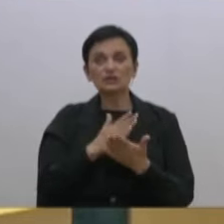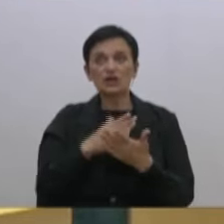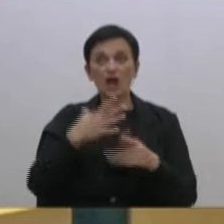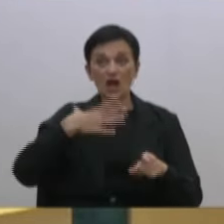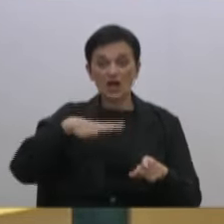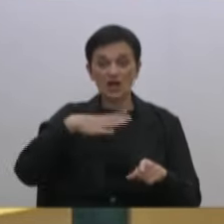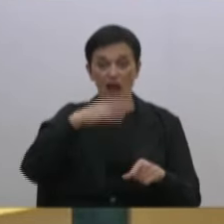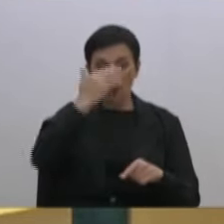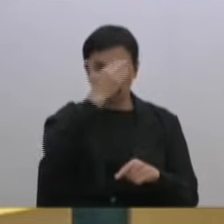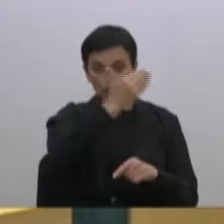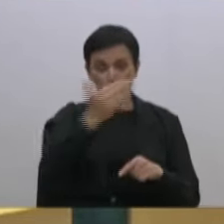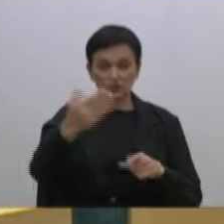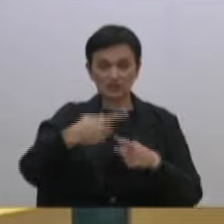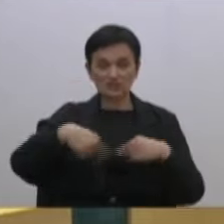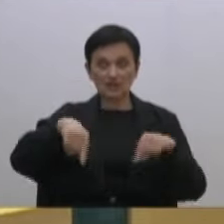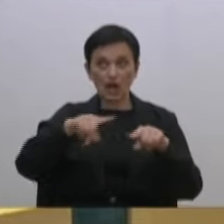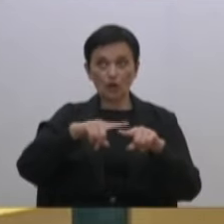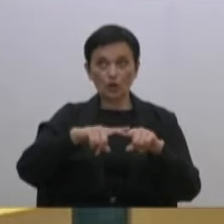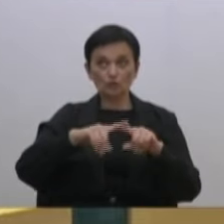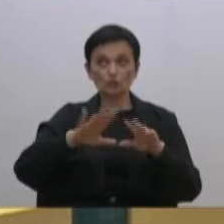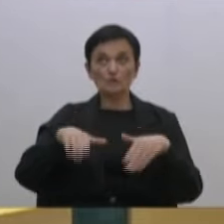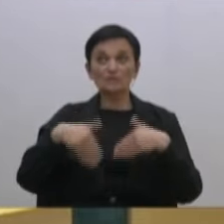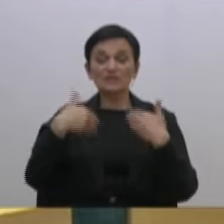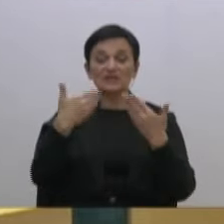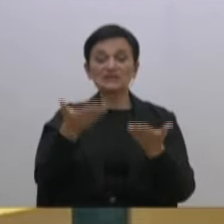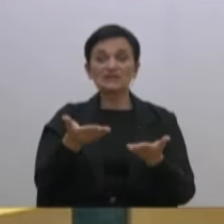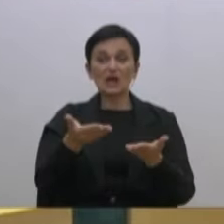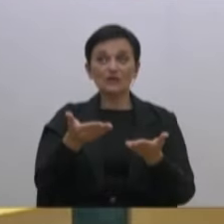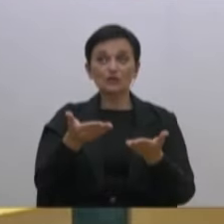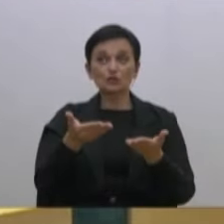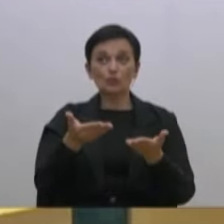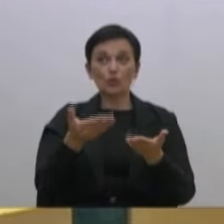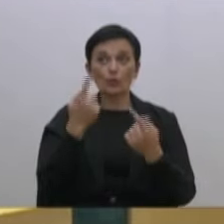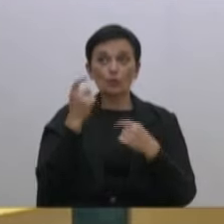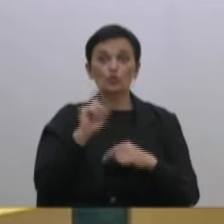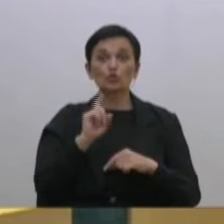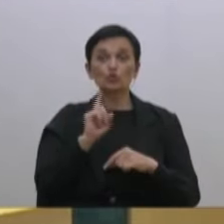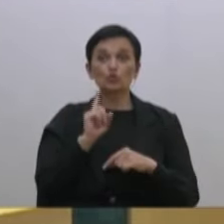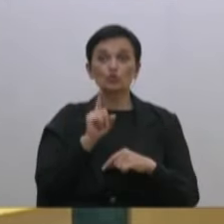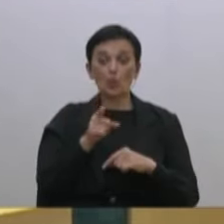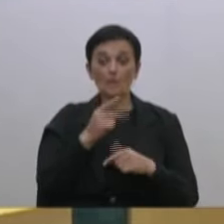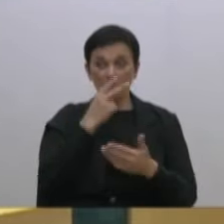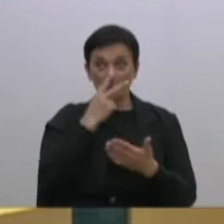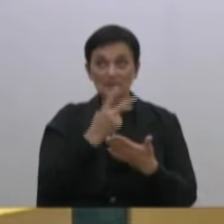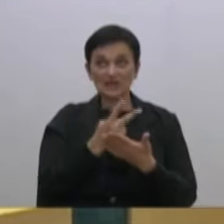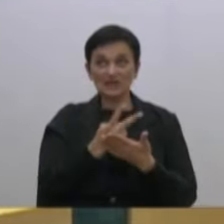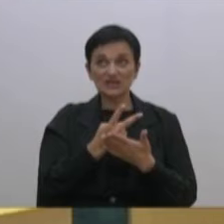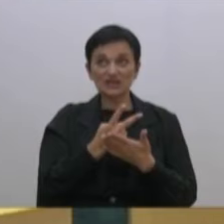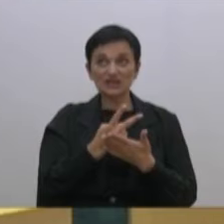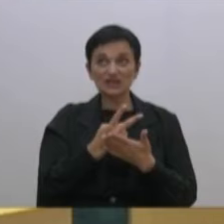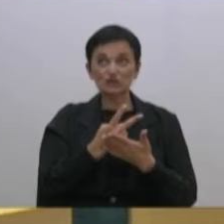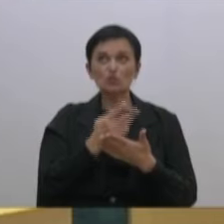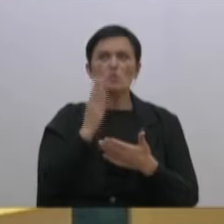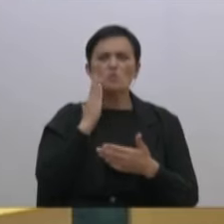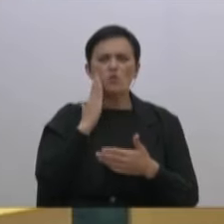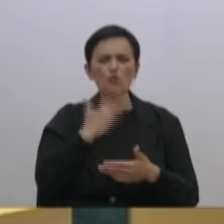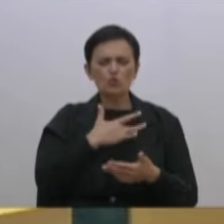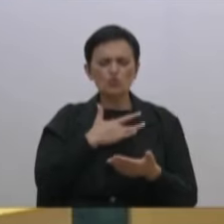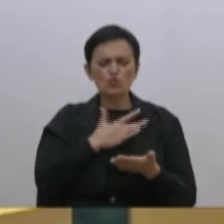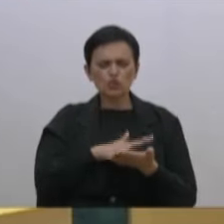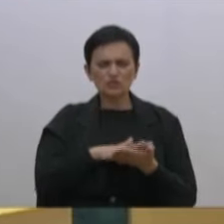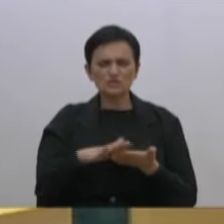ქართულ საზოგადოებას სთავაზობენ მოცემულობას რომლის მიხედვითაც მიმძიმს აი გულწრფელად